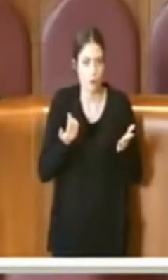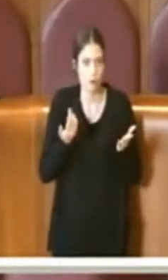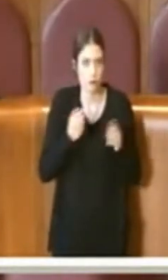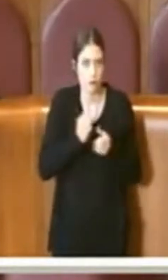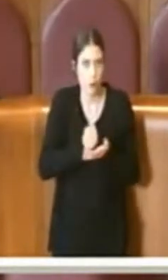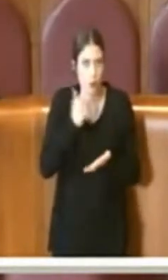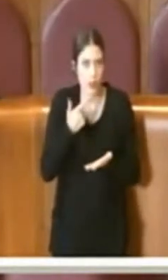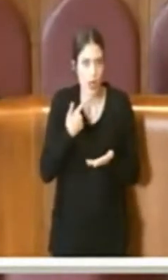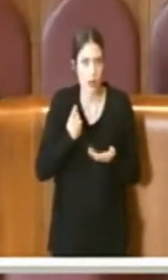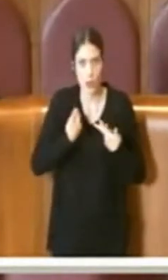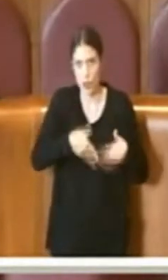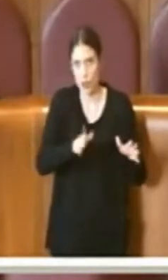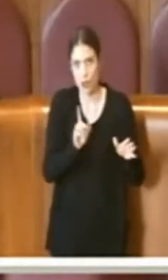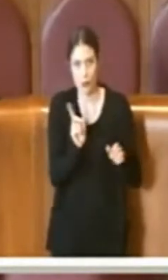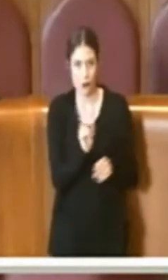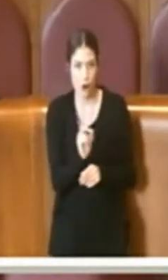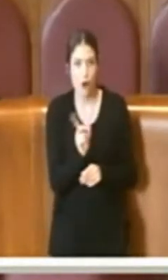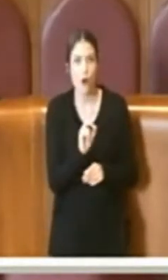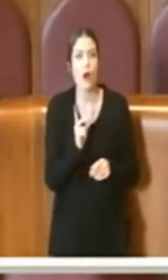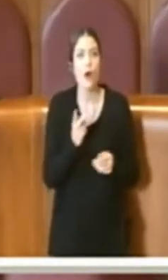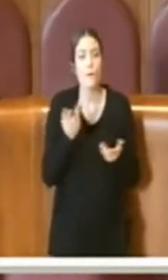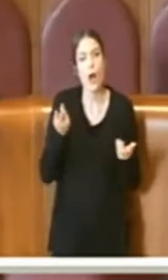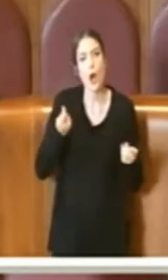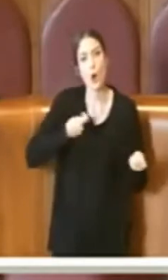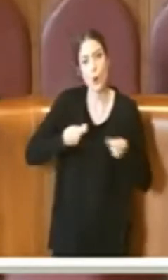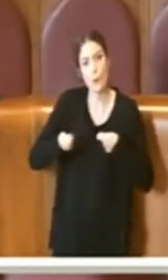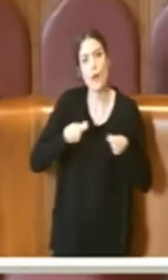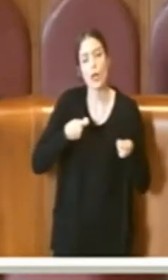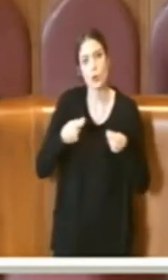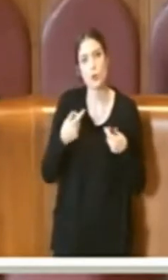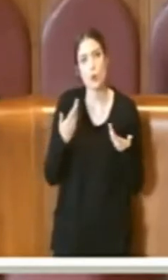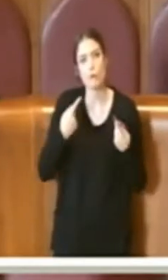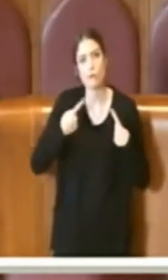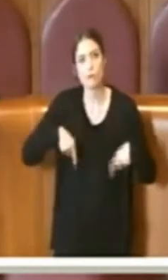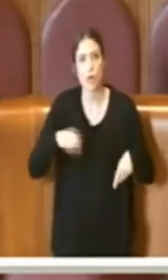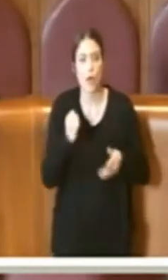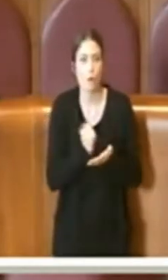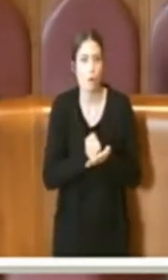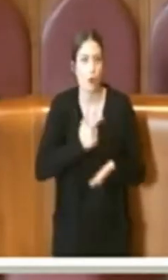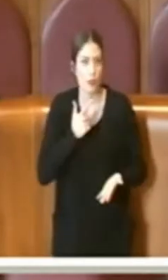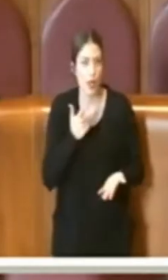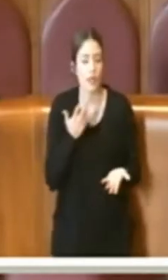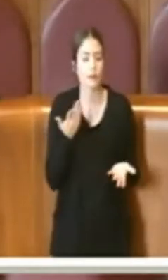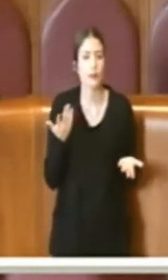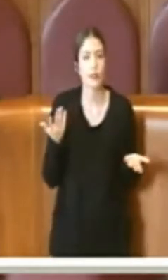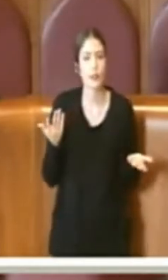può rinunciare. Però il commercio è una sicuramente importante